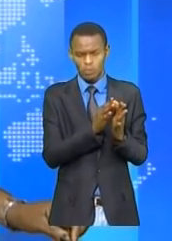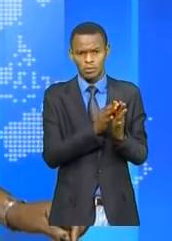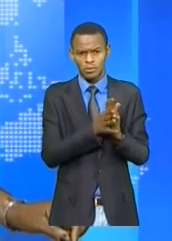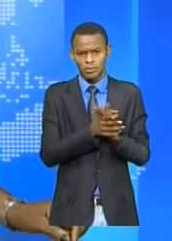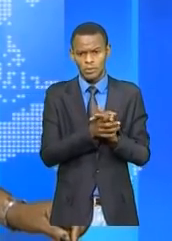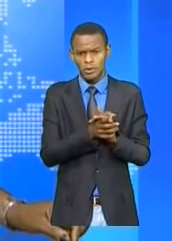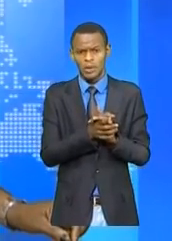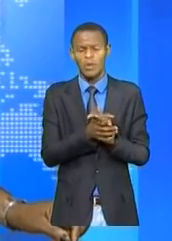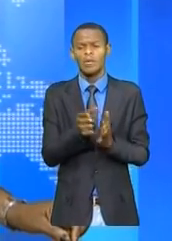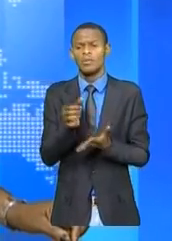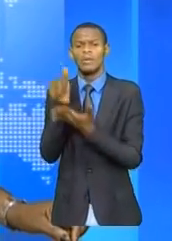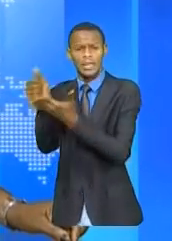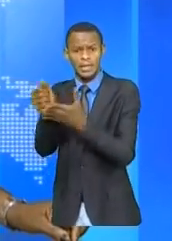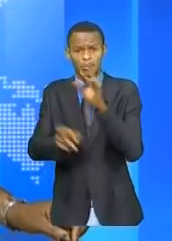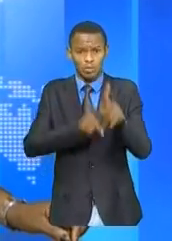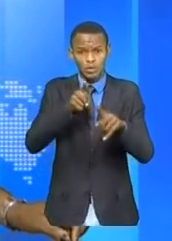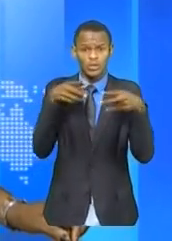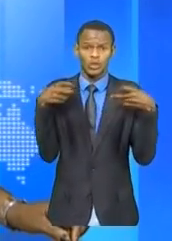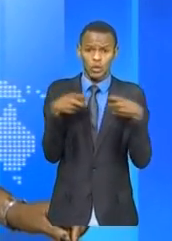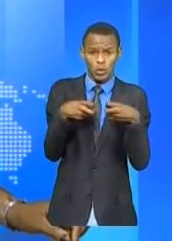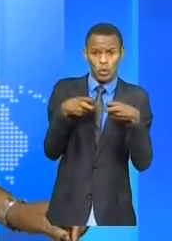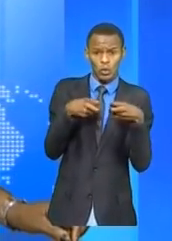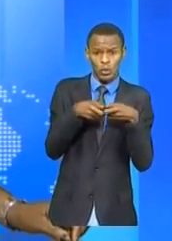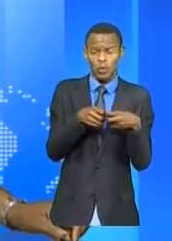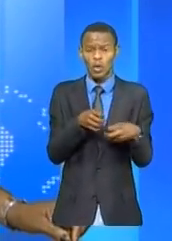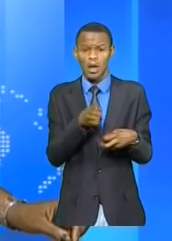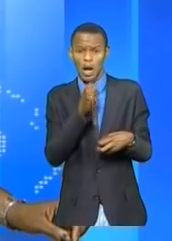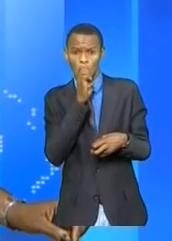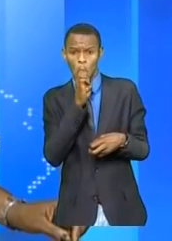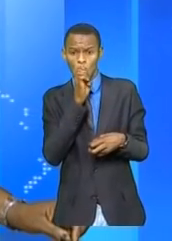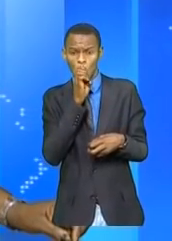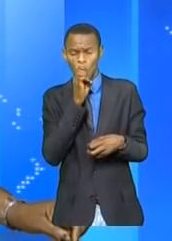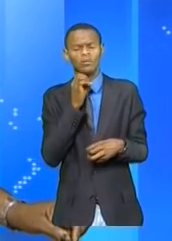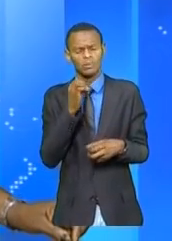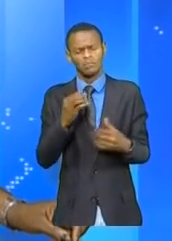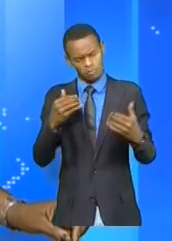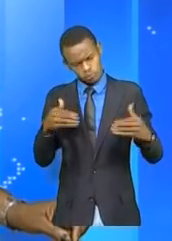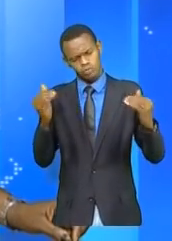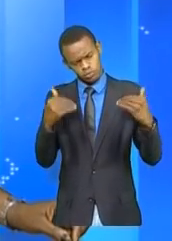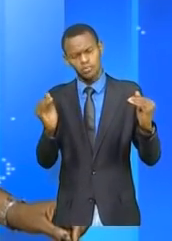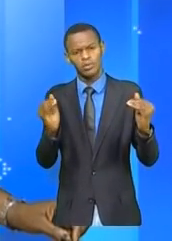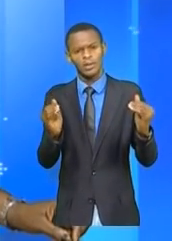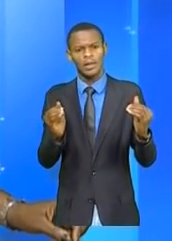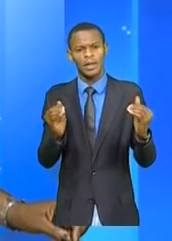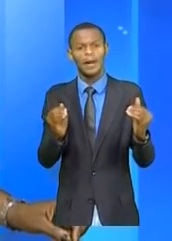congolaise en courant électrique et à l'eau. Pour atteindre cet objectif, le ministre de Ressources hydrauliques, Olivier Mouenzemkaleng,